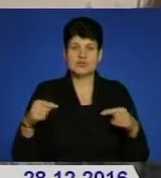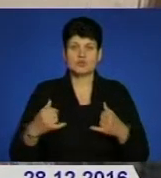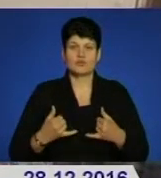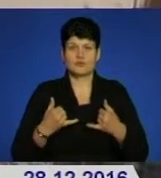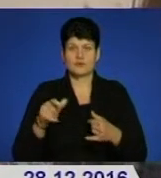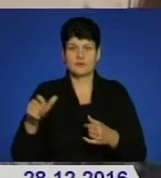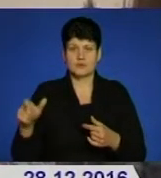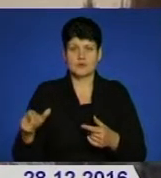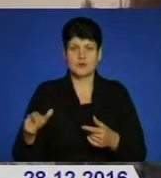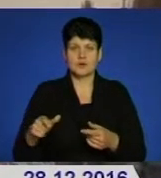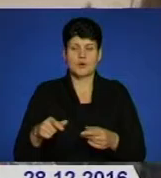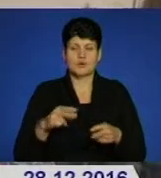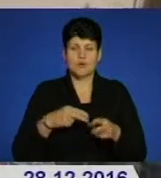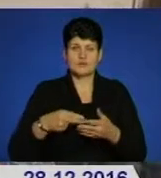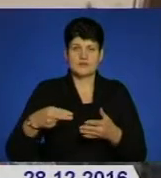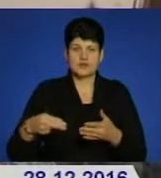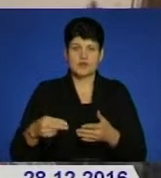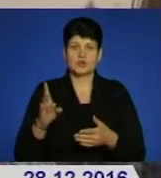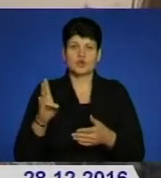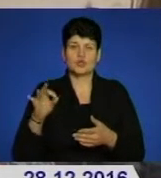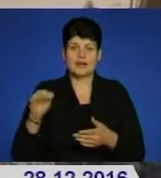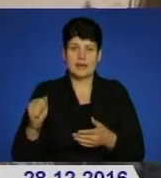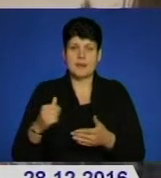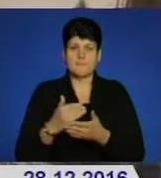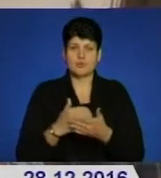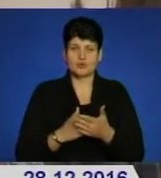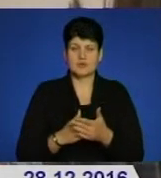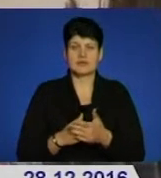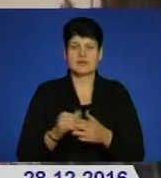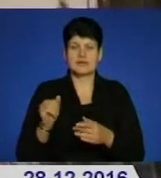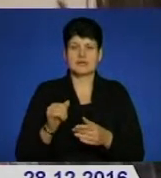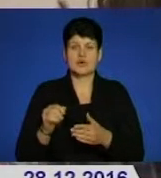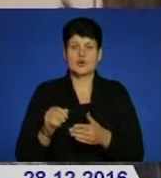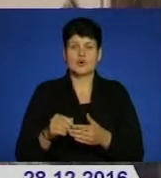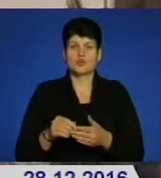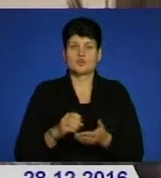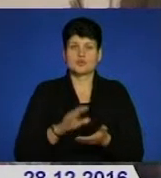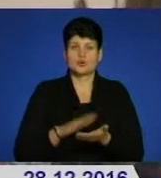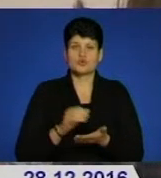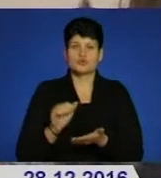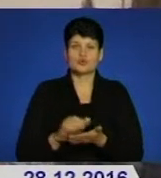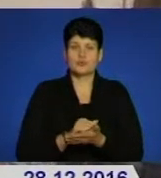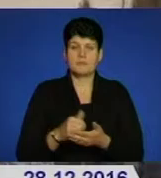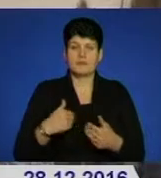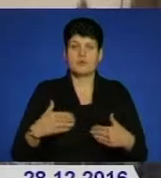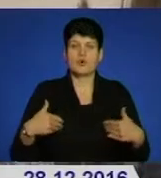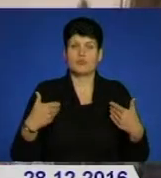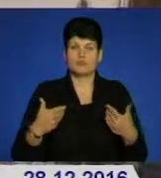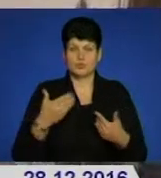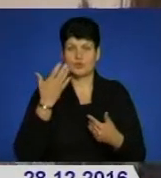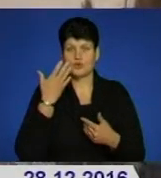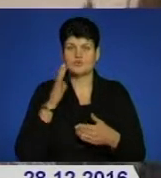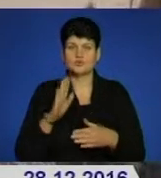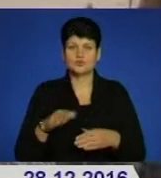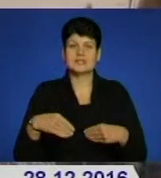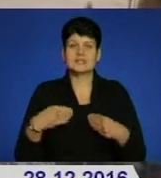осіб посвідчуються нотаріально на протоколі і на установчому документі. Тому ми пропонуємо, коли ви будете